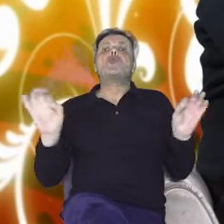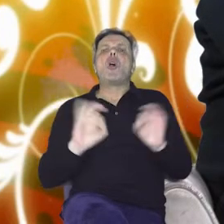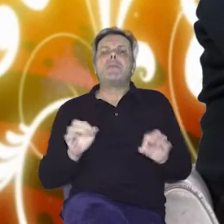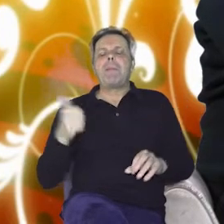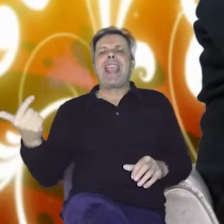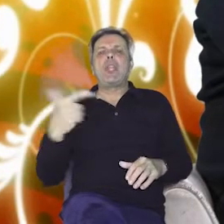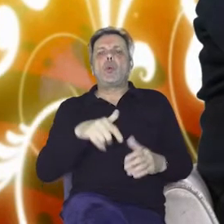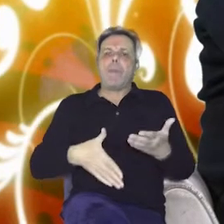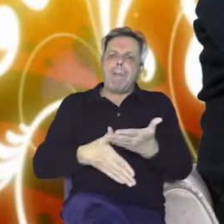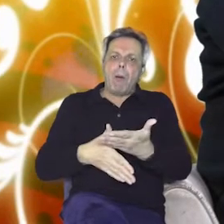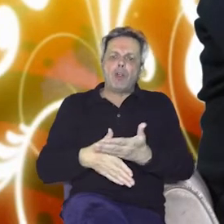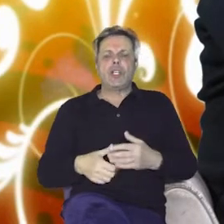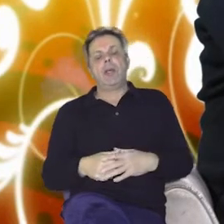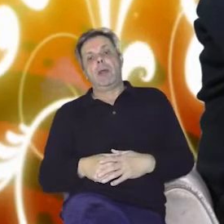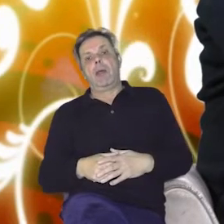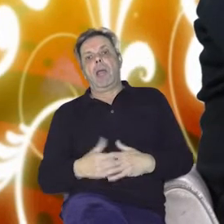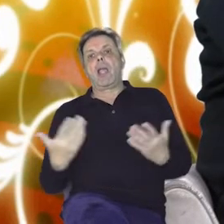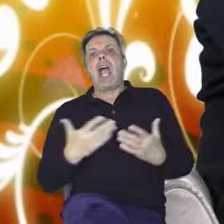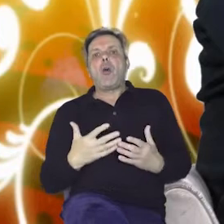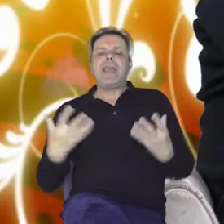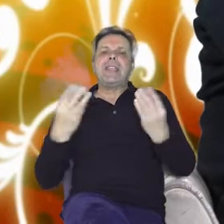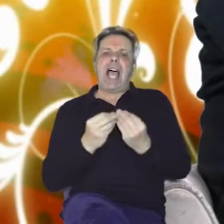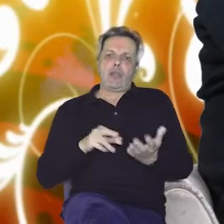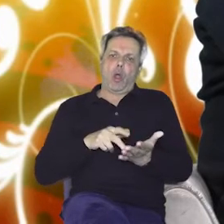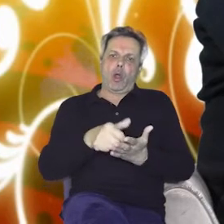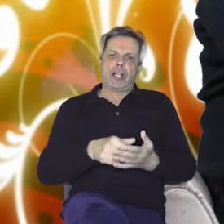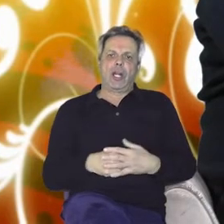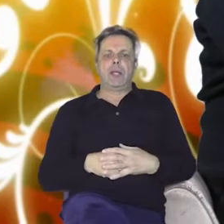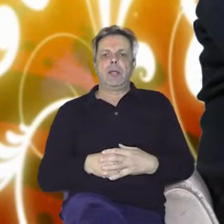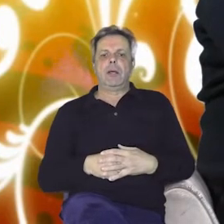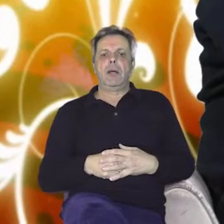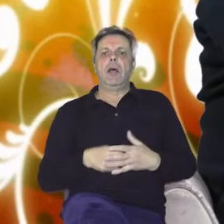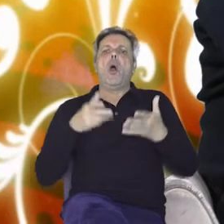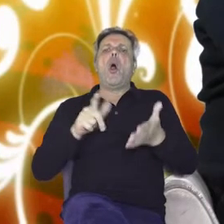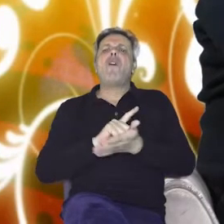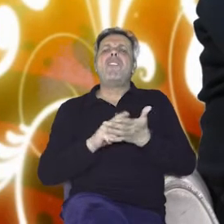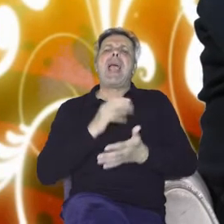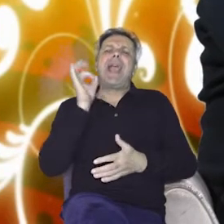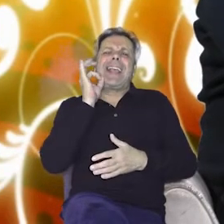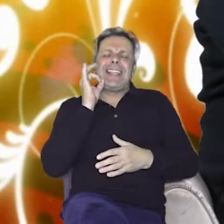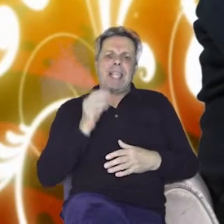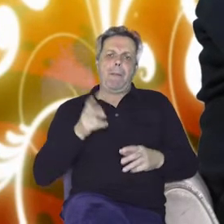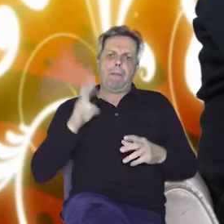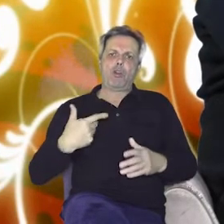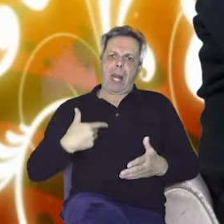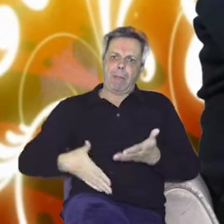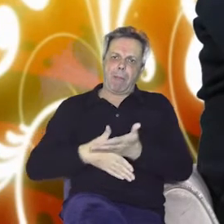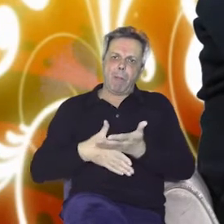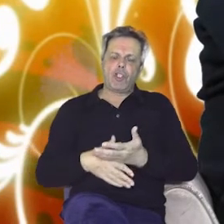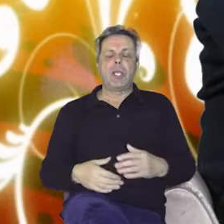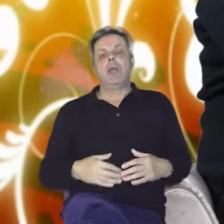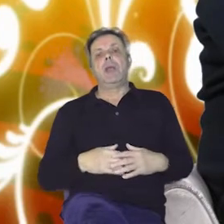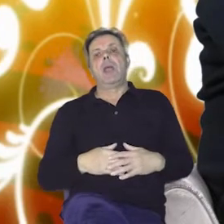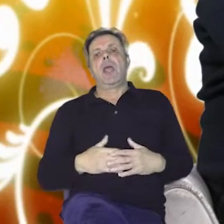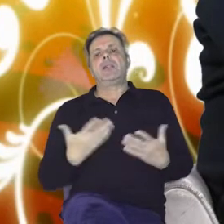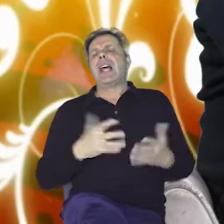drugima pomagati da bismo zajedno koračali. Ovo vrijeme krize može nam pomoći da se